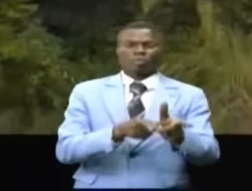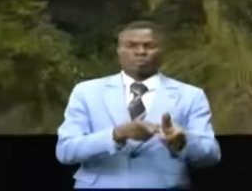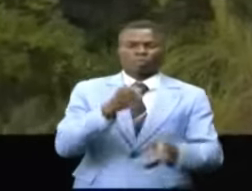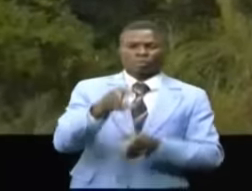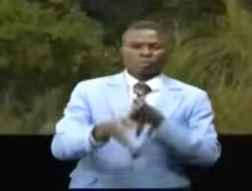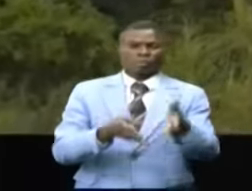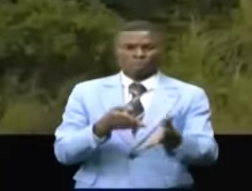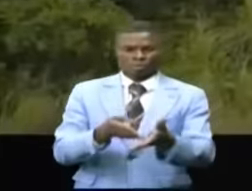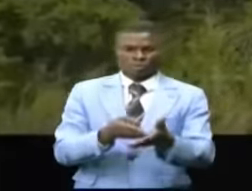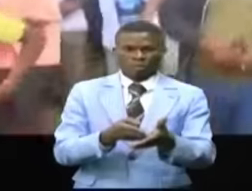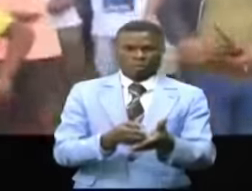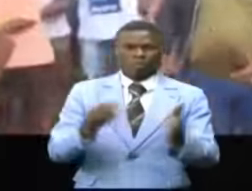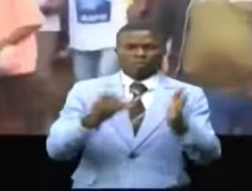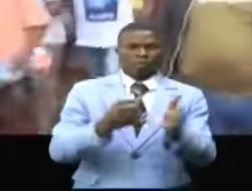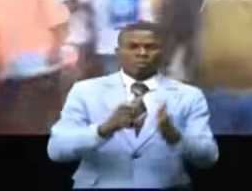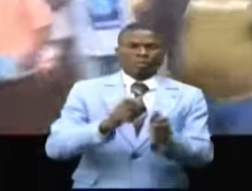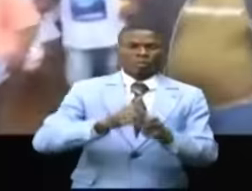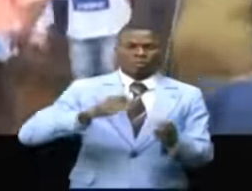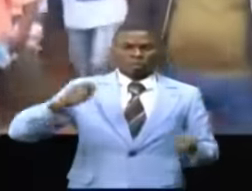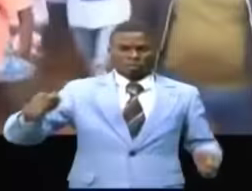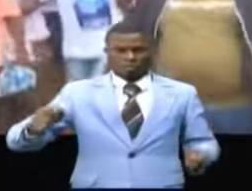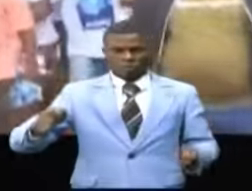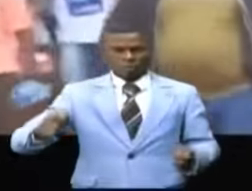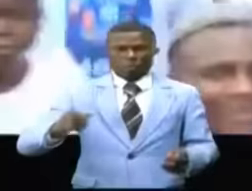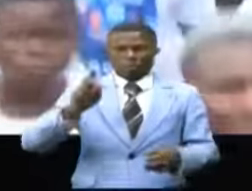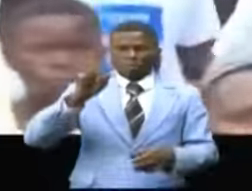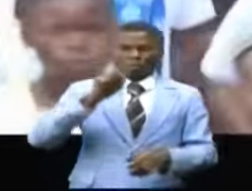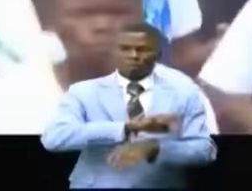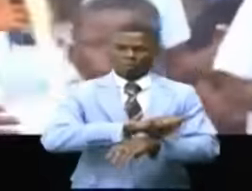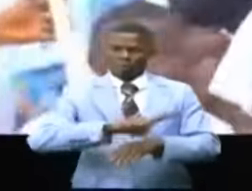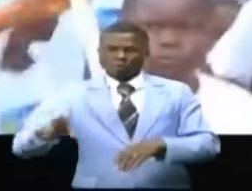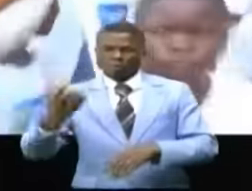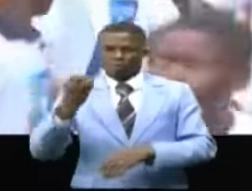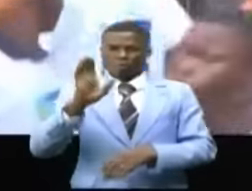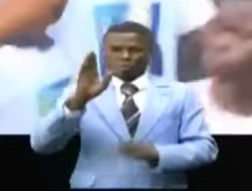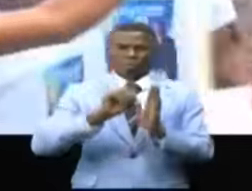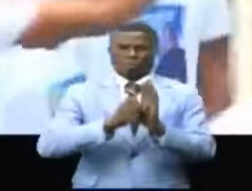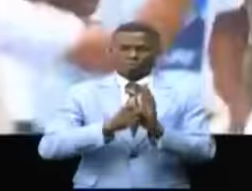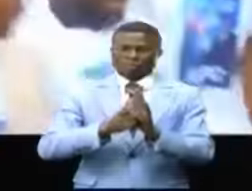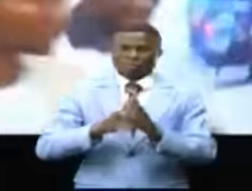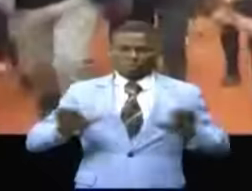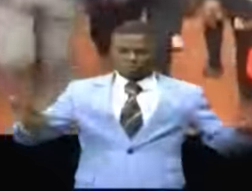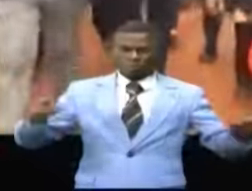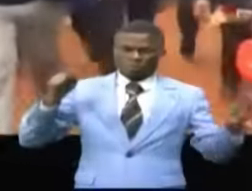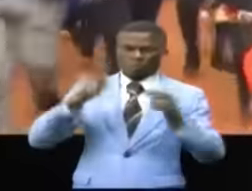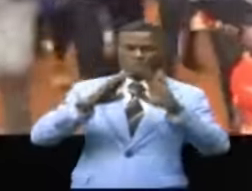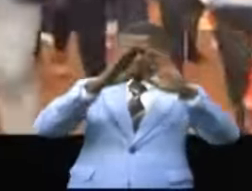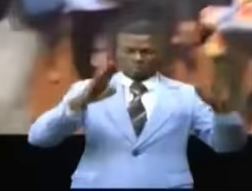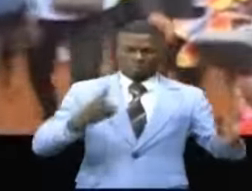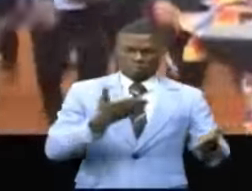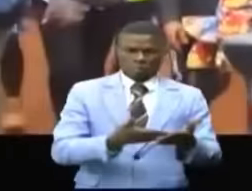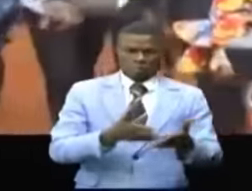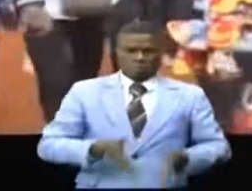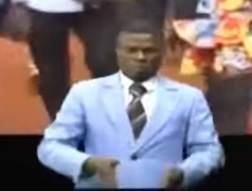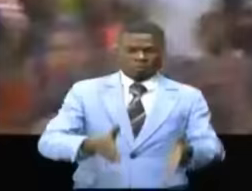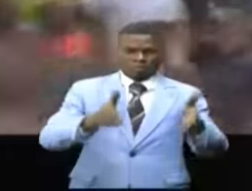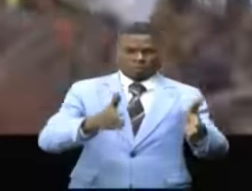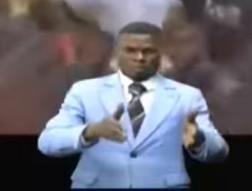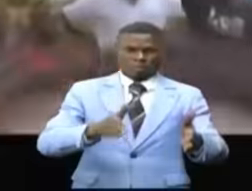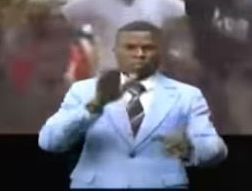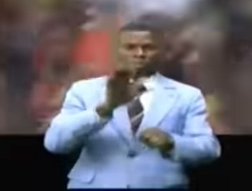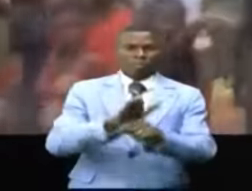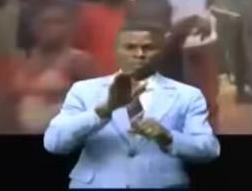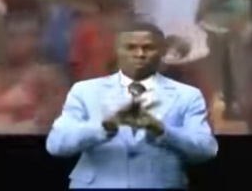communauté. 6 km parcourus en 1h45 minutes de l'aéroport à sa résidence. En chemin, une